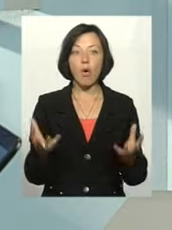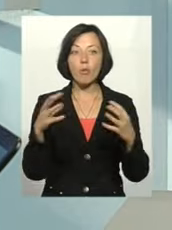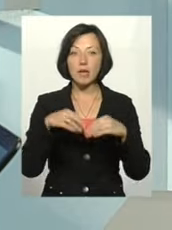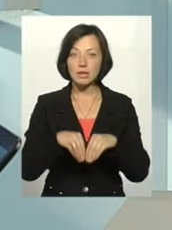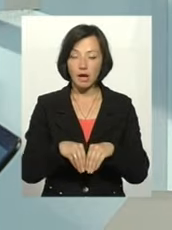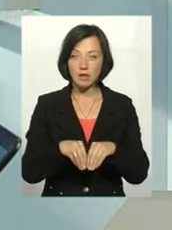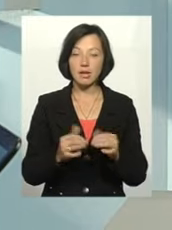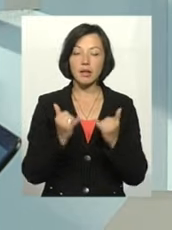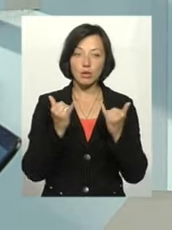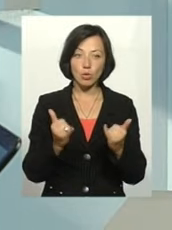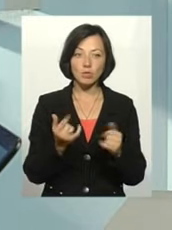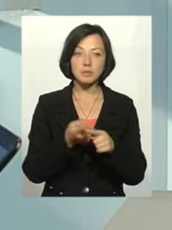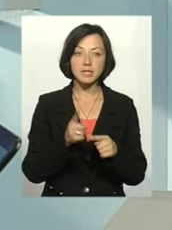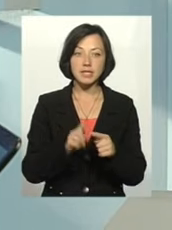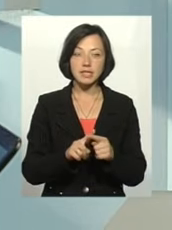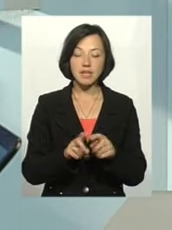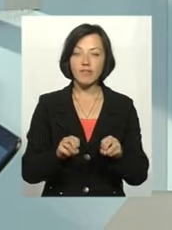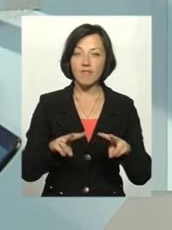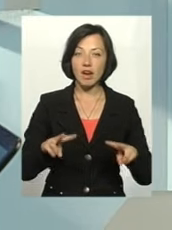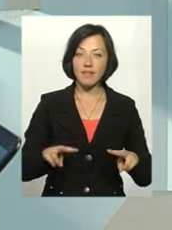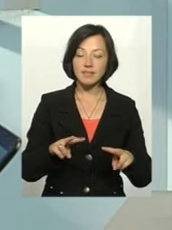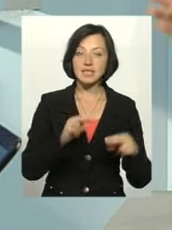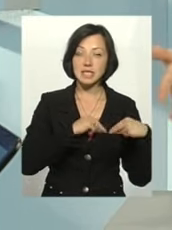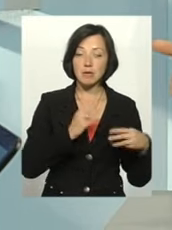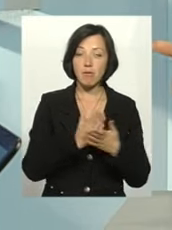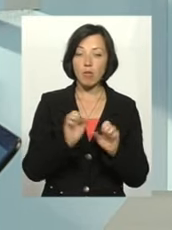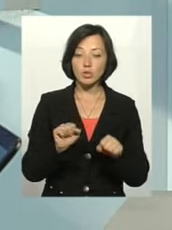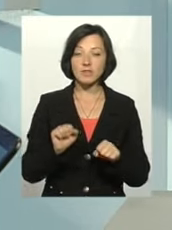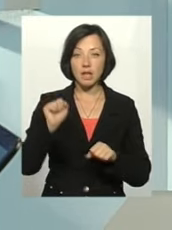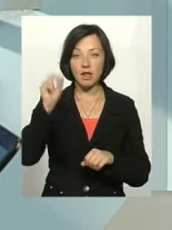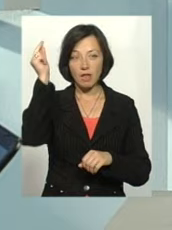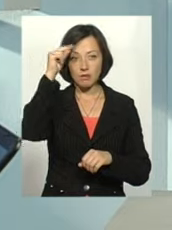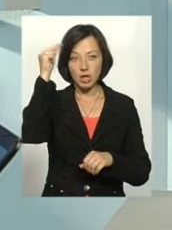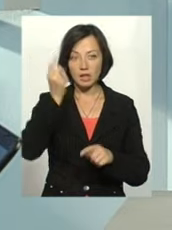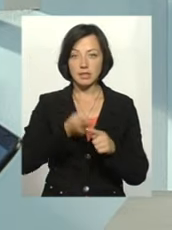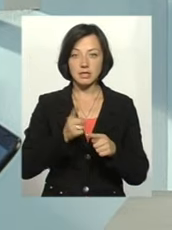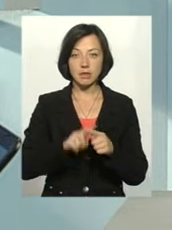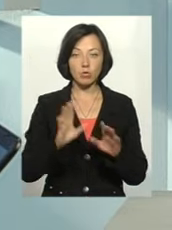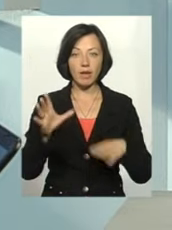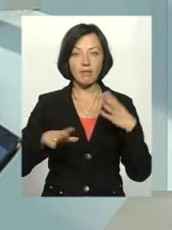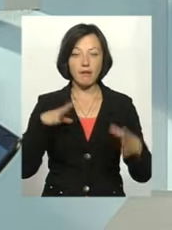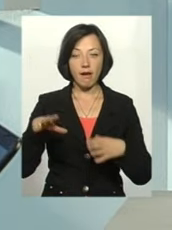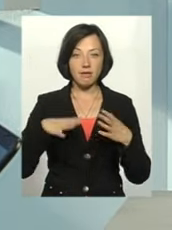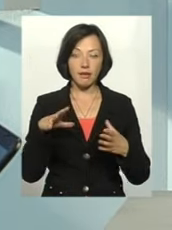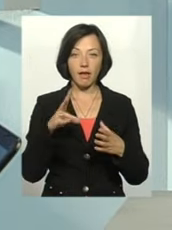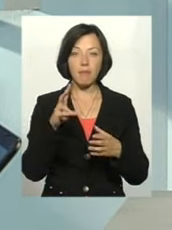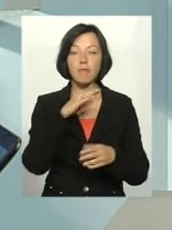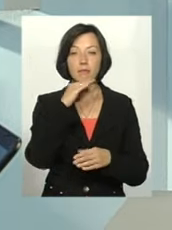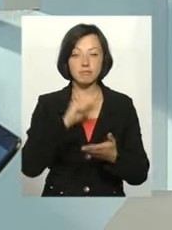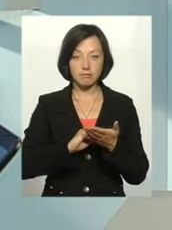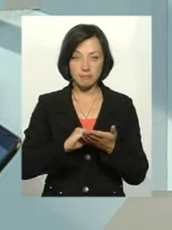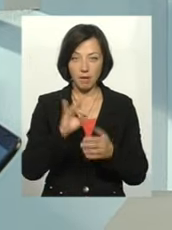об'єднання. Для того, щоб ці фахівці мали можливість навчатися, це буде тренінги проводитись